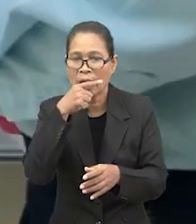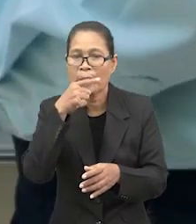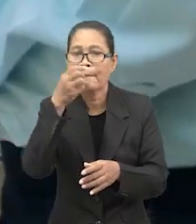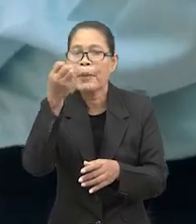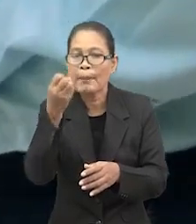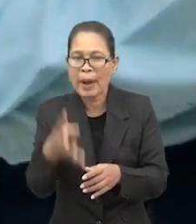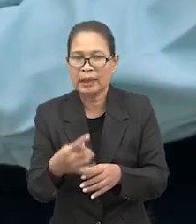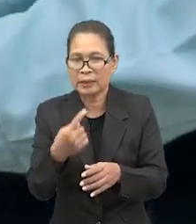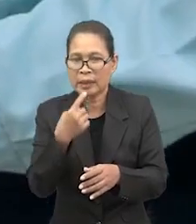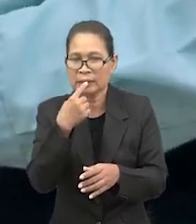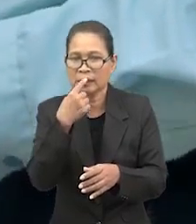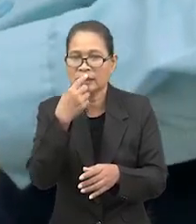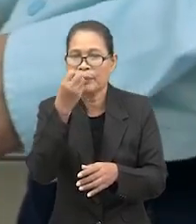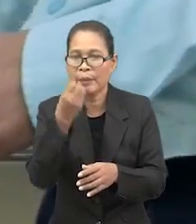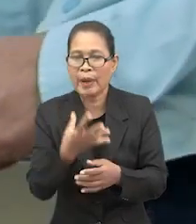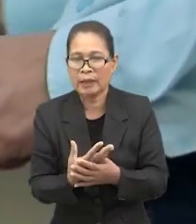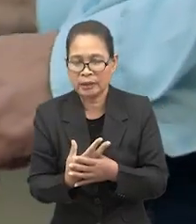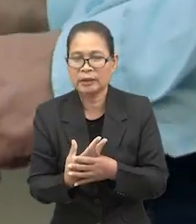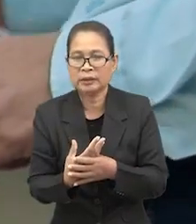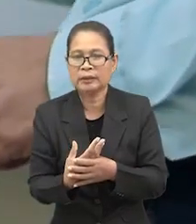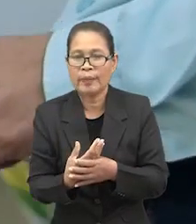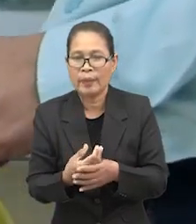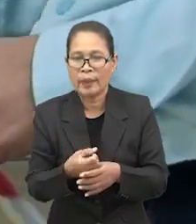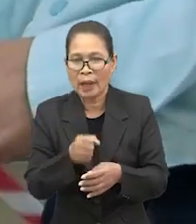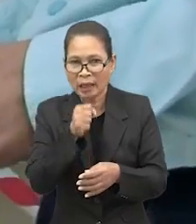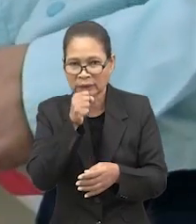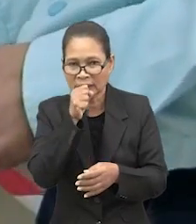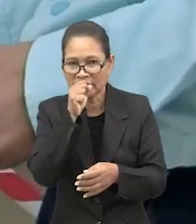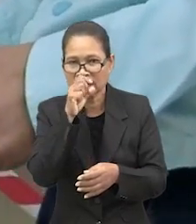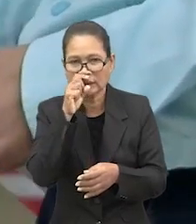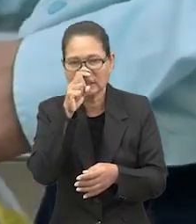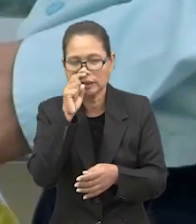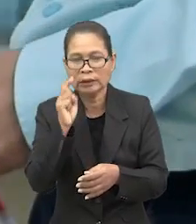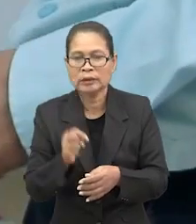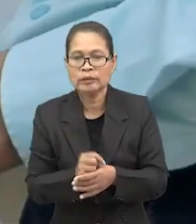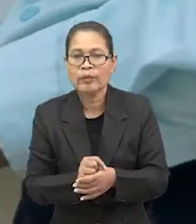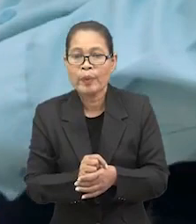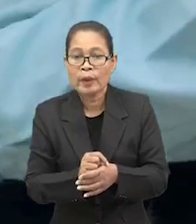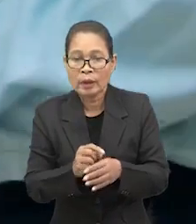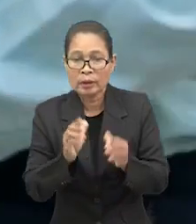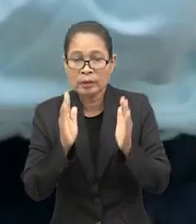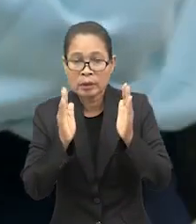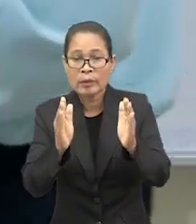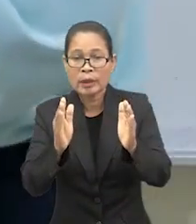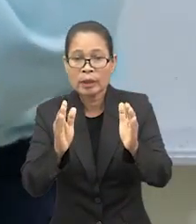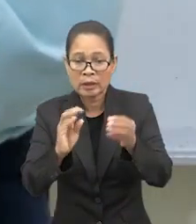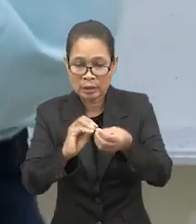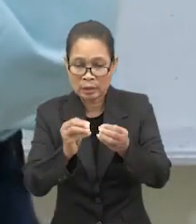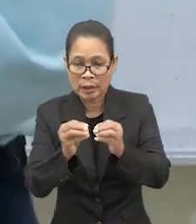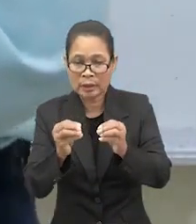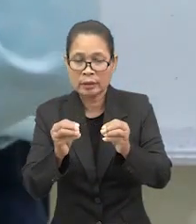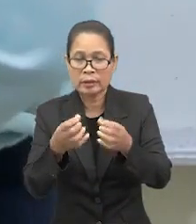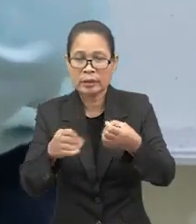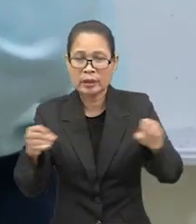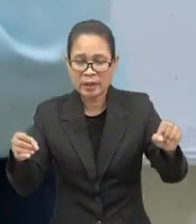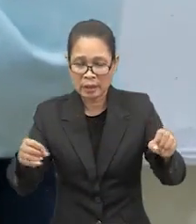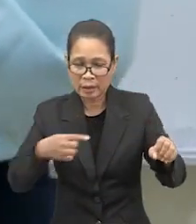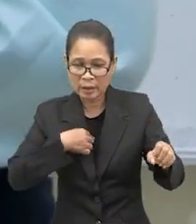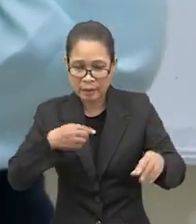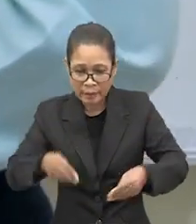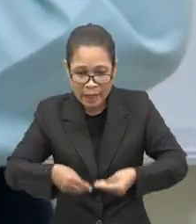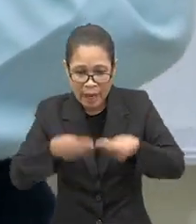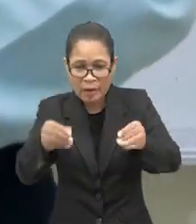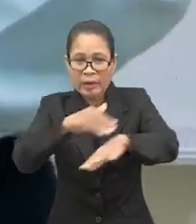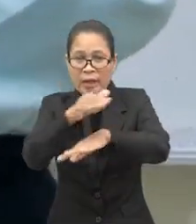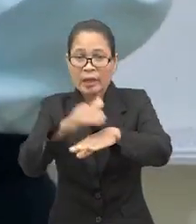chẳng chậm nào ní cứ kẹt nế bồn man vị thí đồ hay cứ sọp tơ nâng là bà lệch đai nẹ cà rút đồ ai